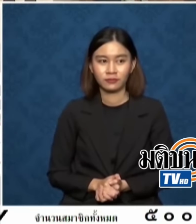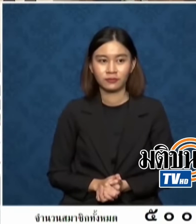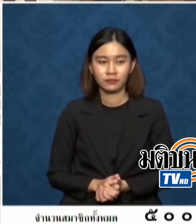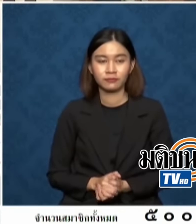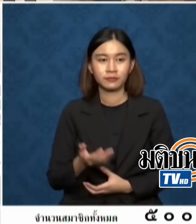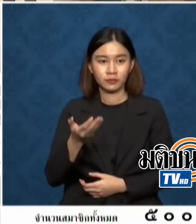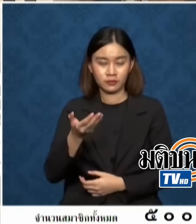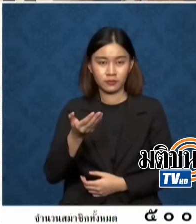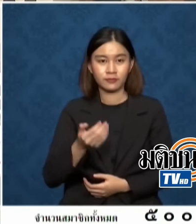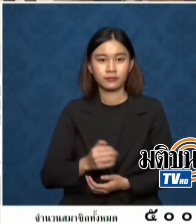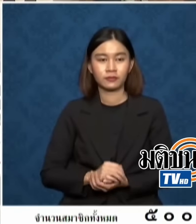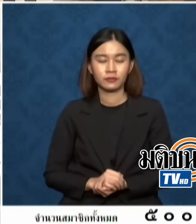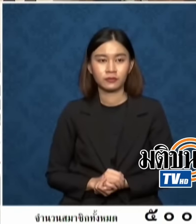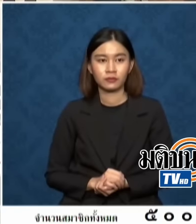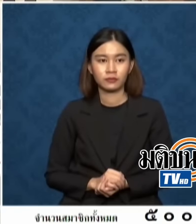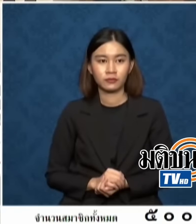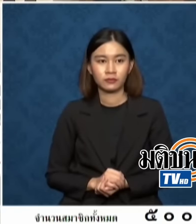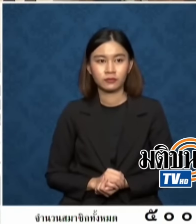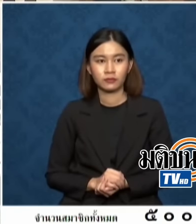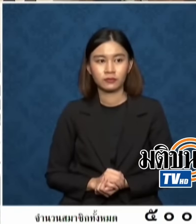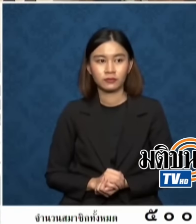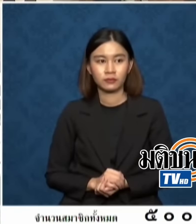เชิญครับ